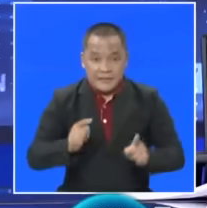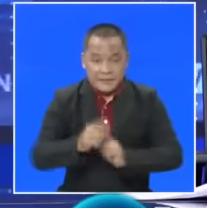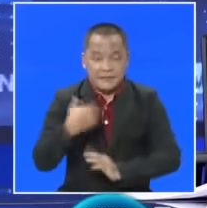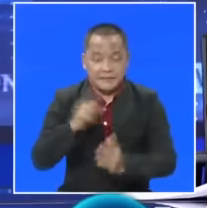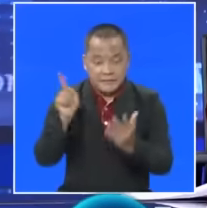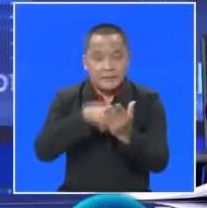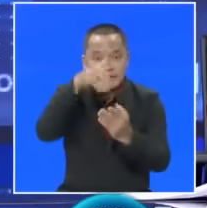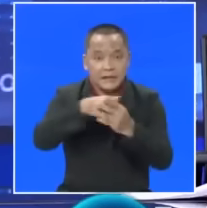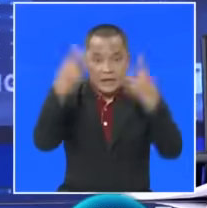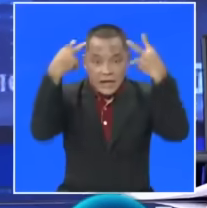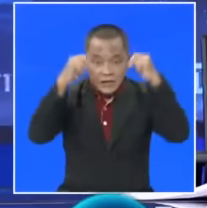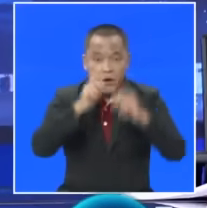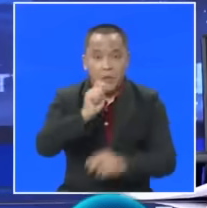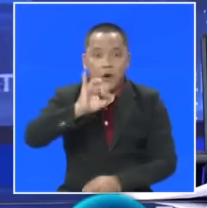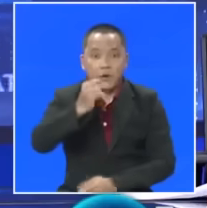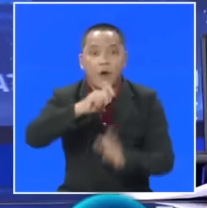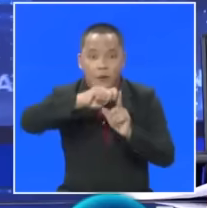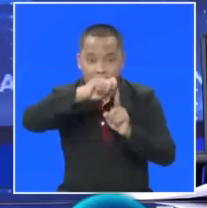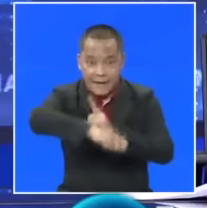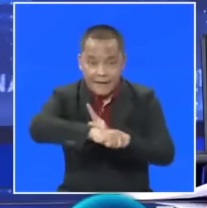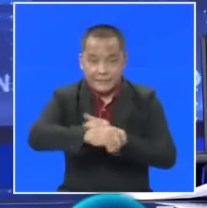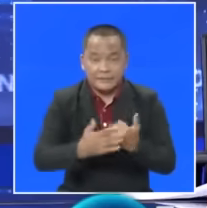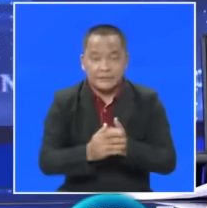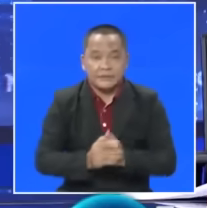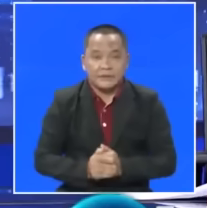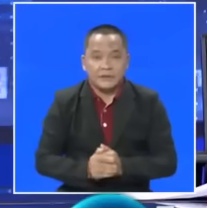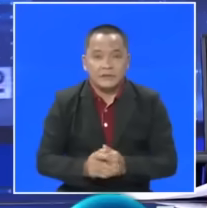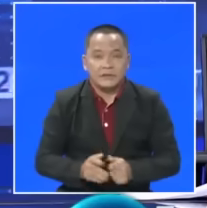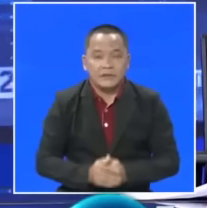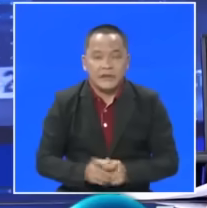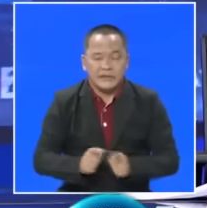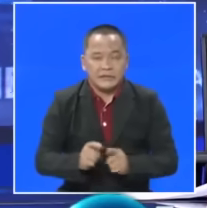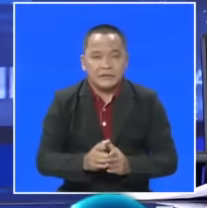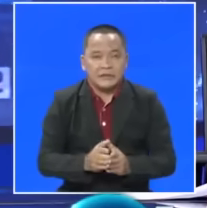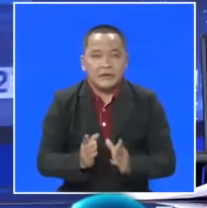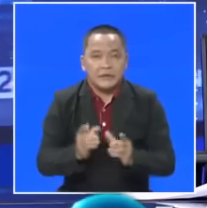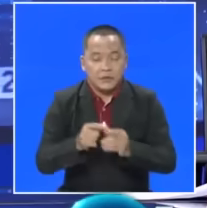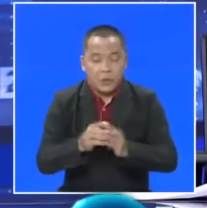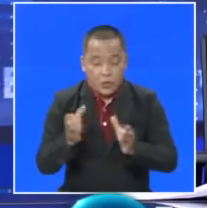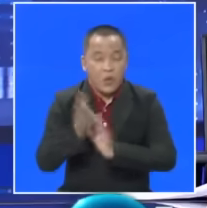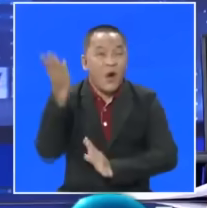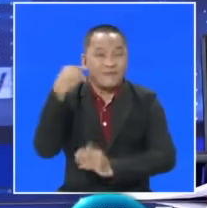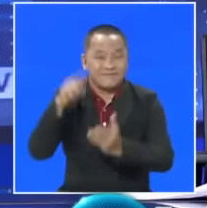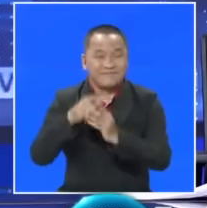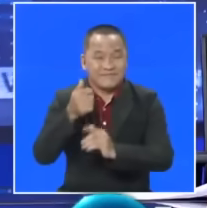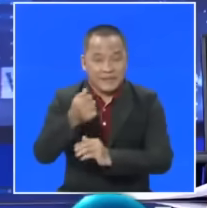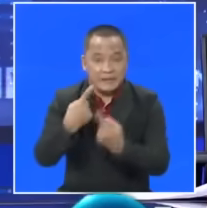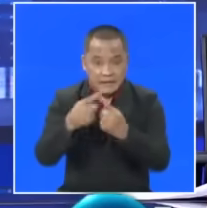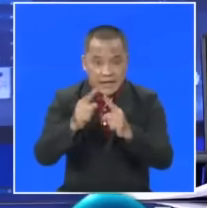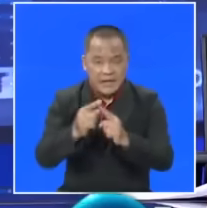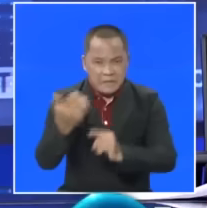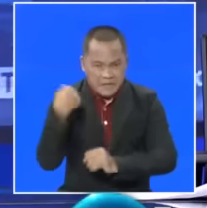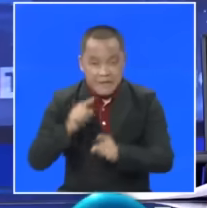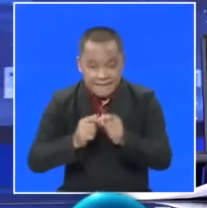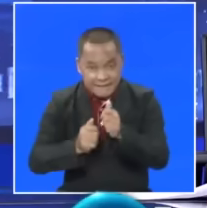การเลือกตั้งนายกอบจของโคราชค่ะเจ๊หน่อยยลดาหวังสุภกิจโกศลเนี่ยเป็นแชมป์เก่านะคะแต่มันก็